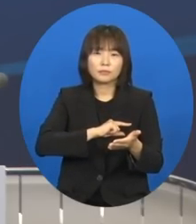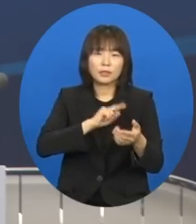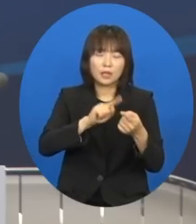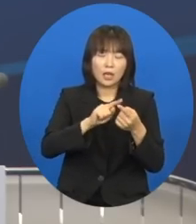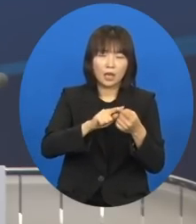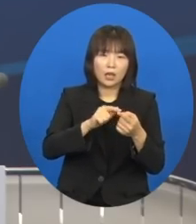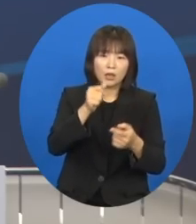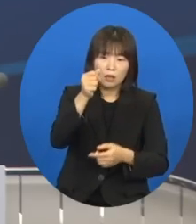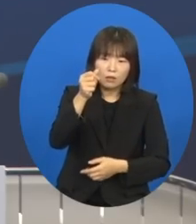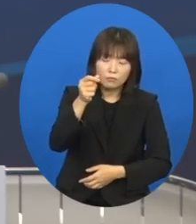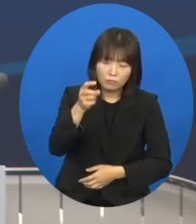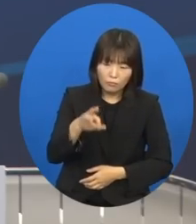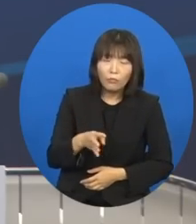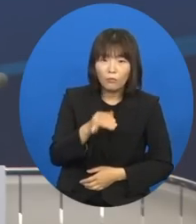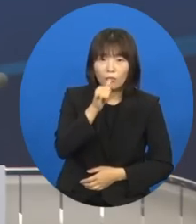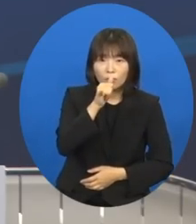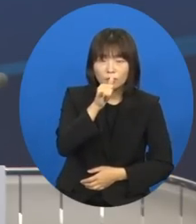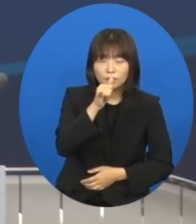그 하나님